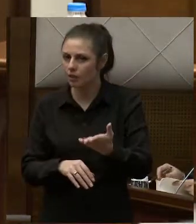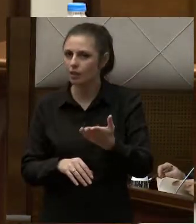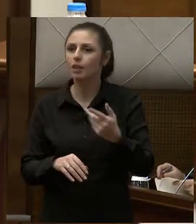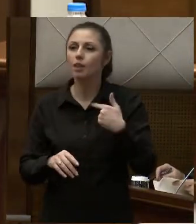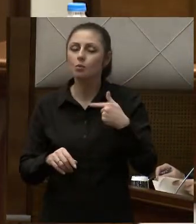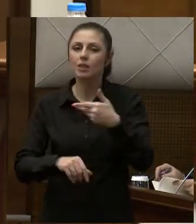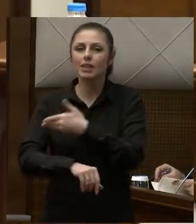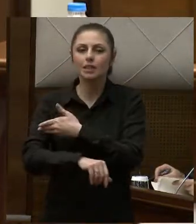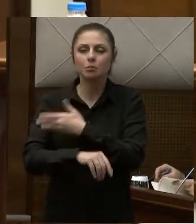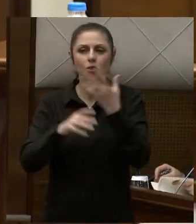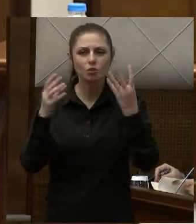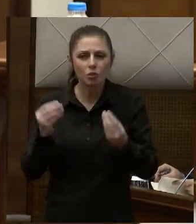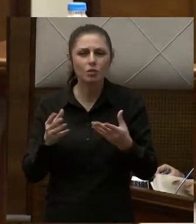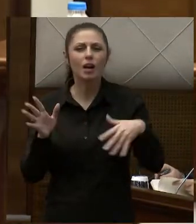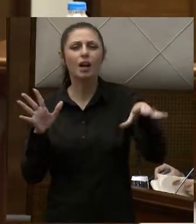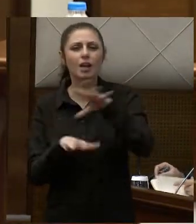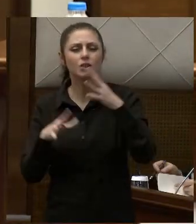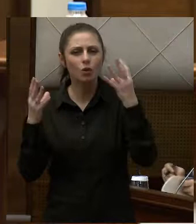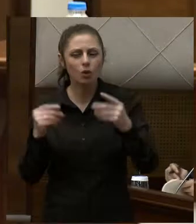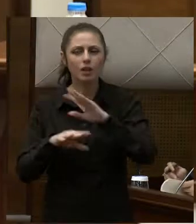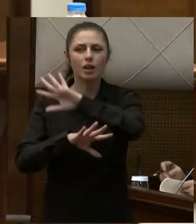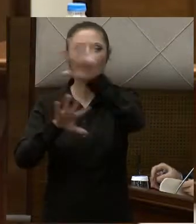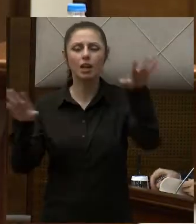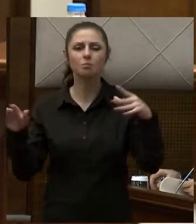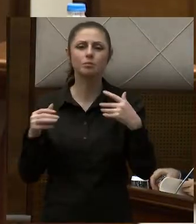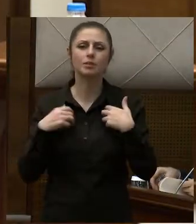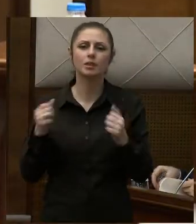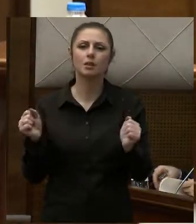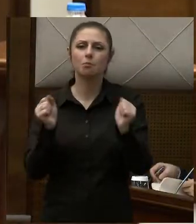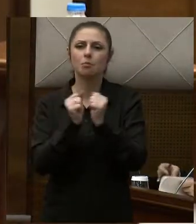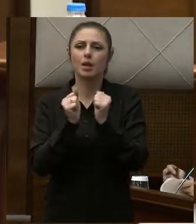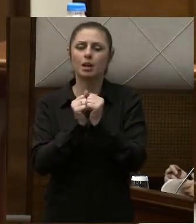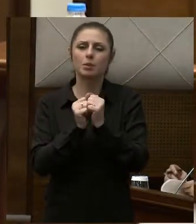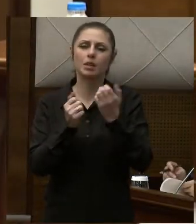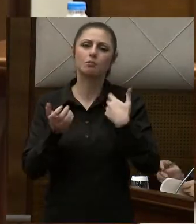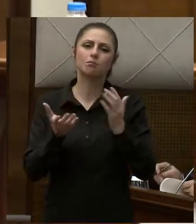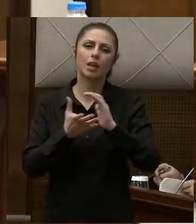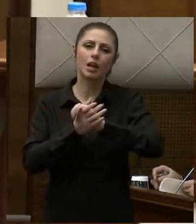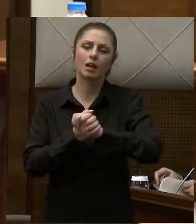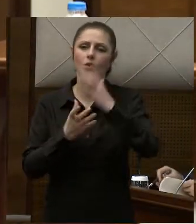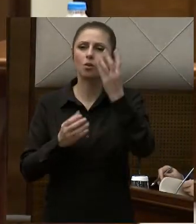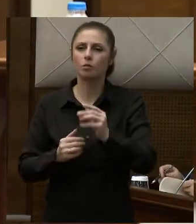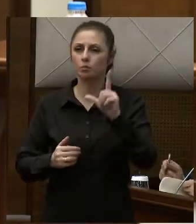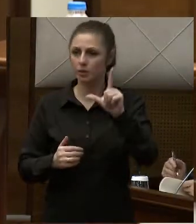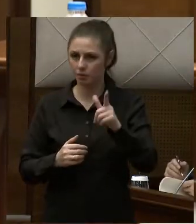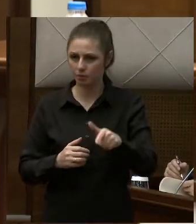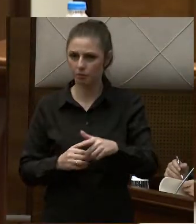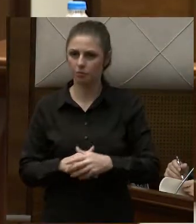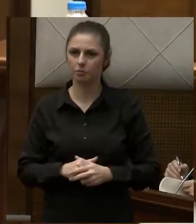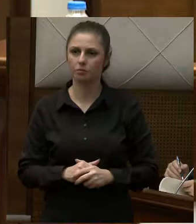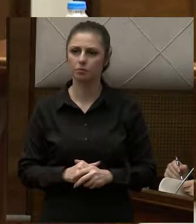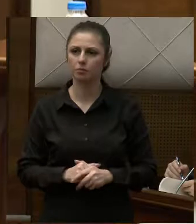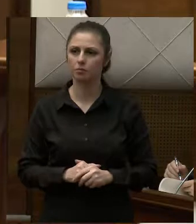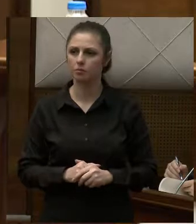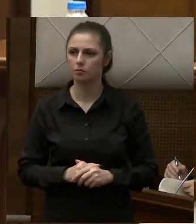bir hizmet olur. Herkes çıkar burada göğsünü kabartırarak evet hep beraber el ele bu planları çıkardık. Bu bir hizmet